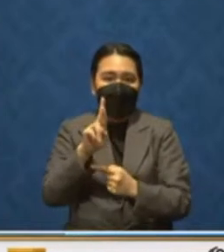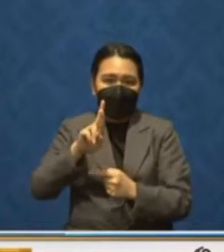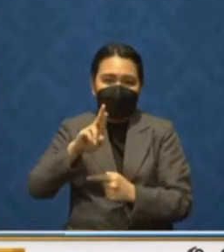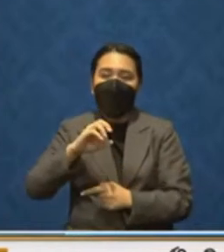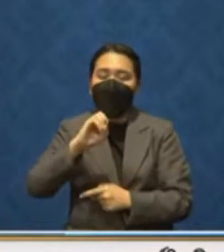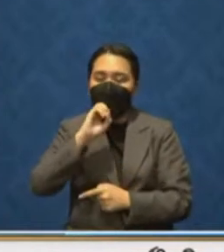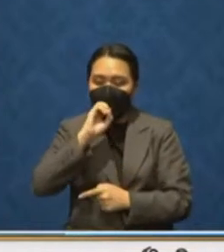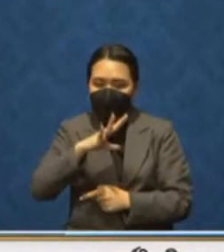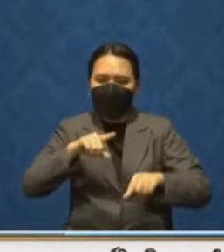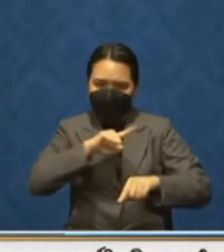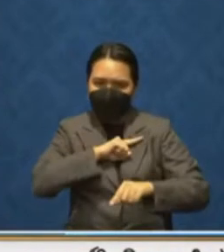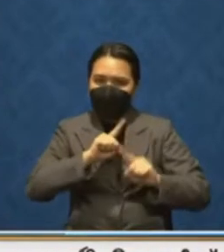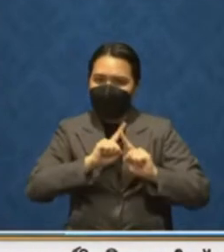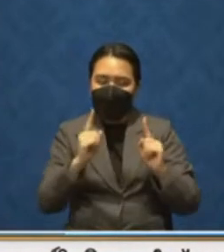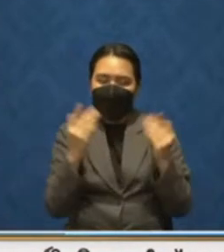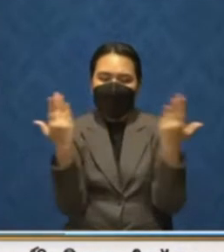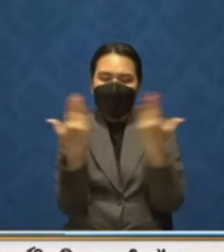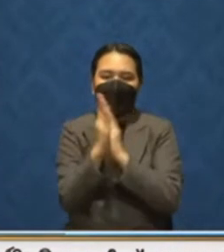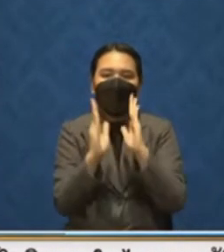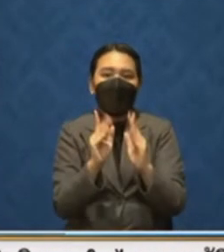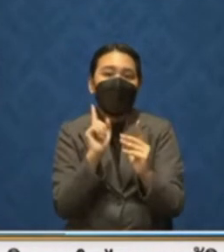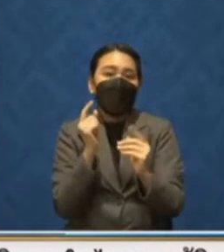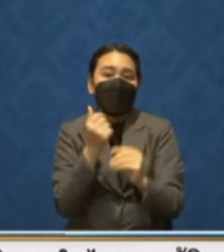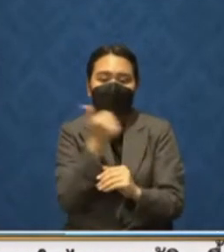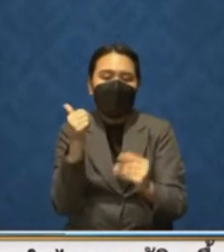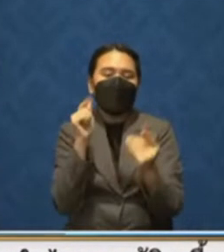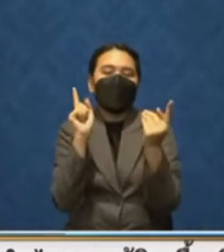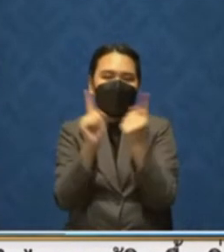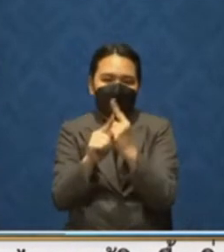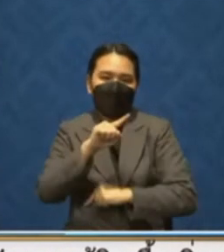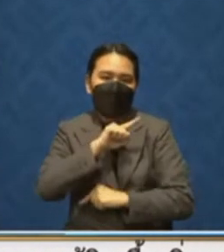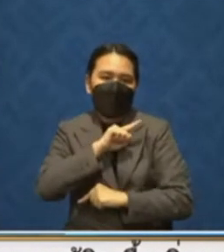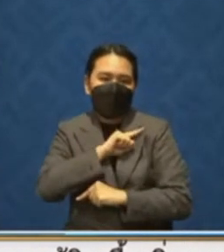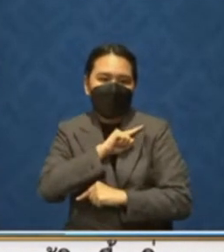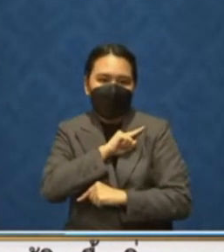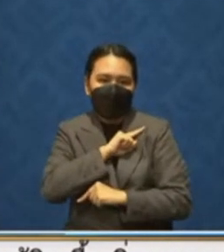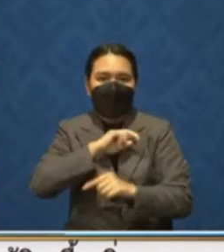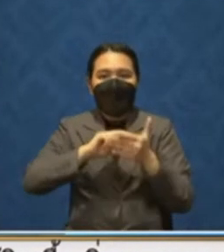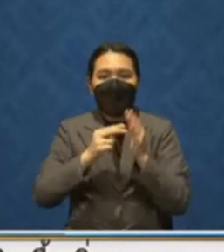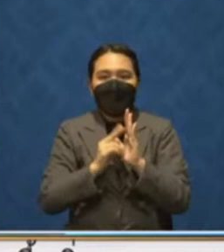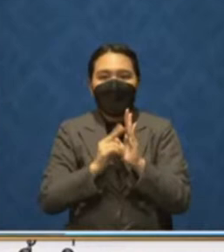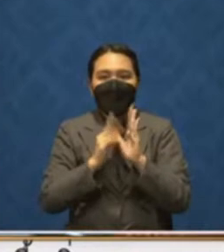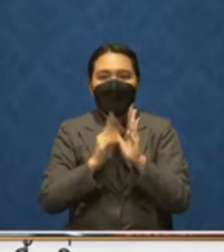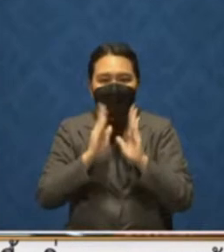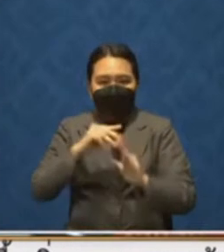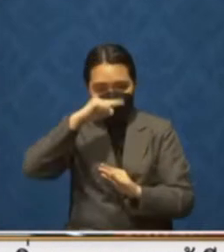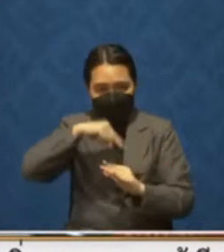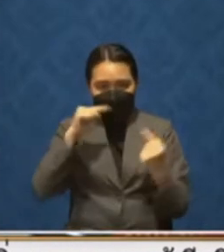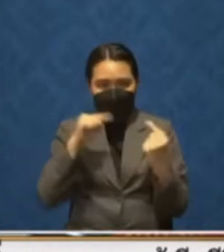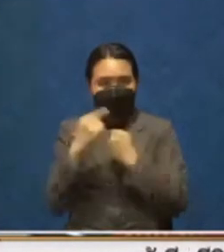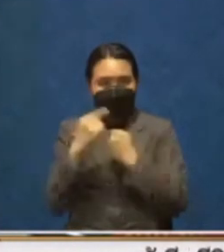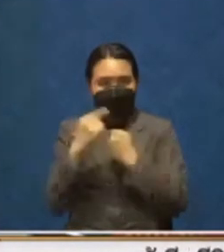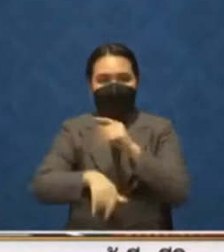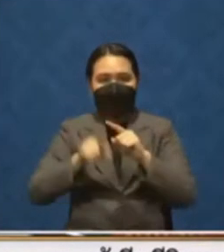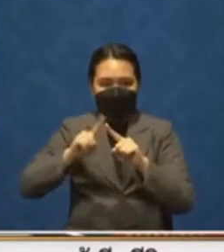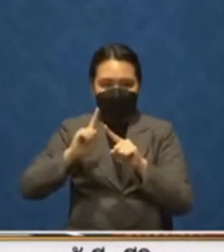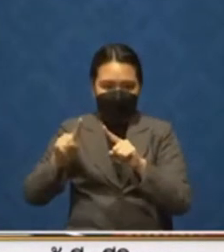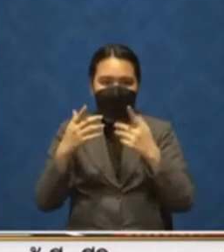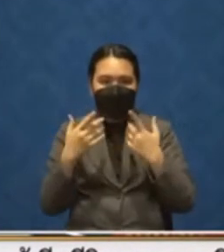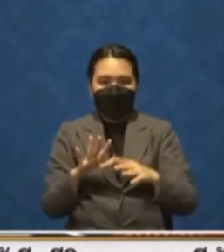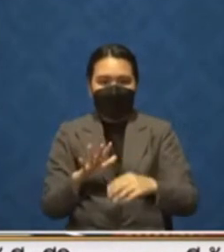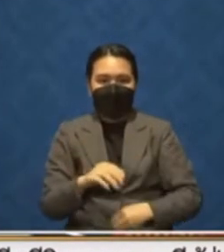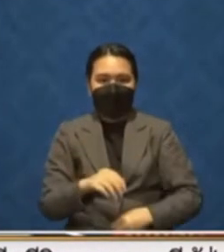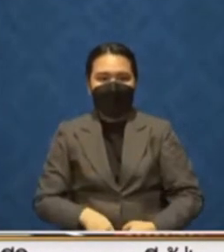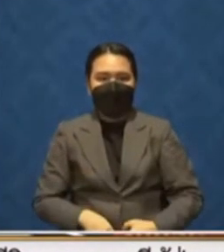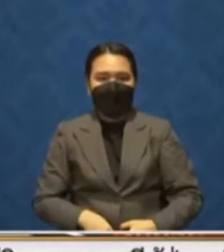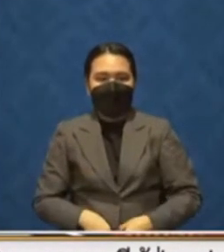ชอบแต่อันนี้คือความเสียหายเมื่อสองศักยภาพของประเทศไทยในต่างประเทศมากกว่านั้นครับคนที่ท่าน